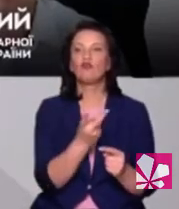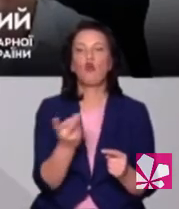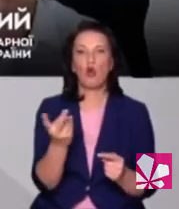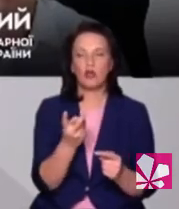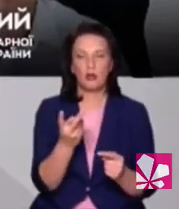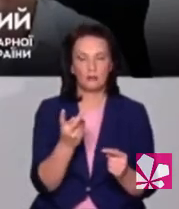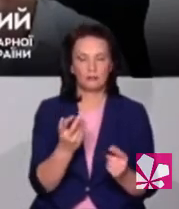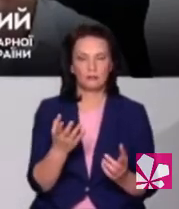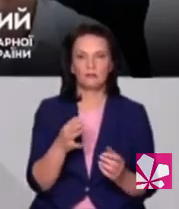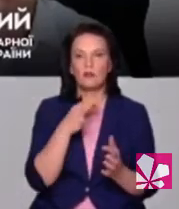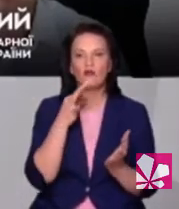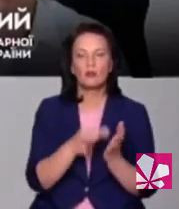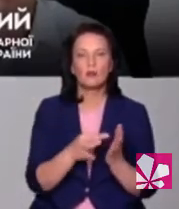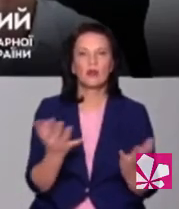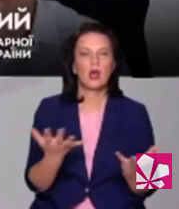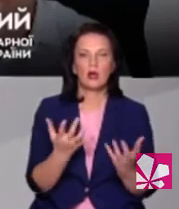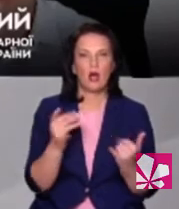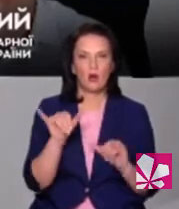взагалі?